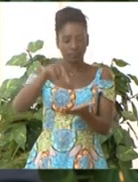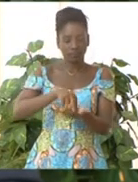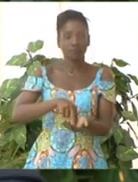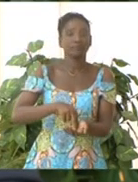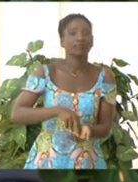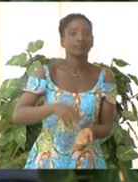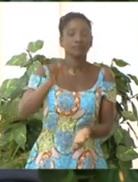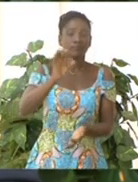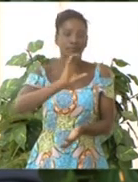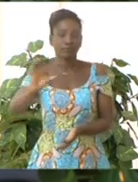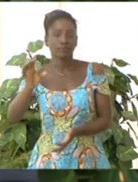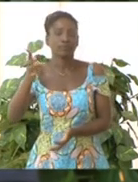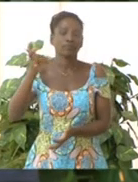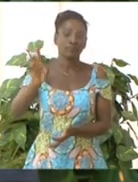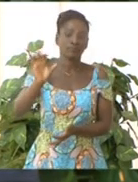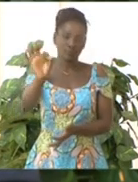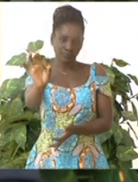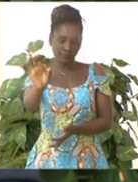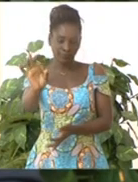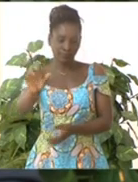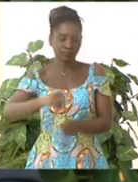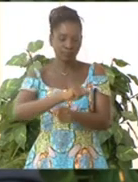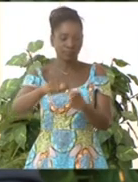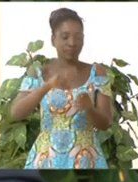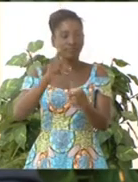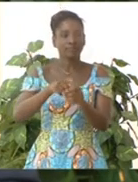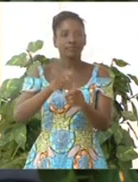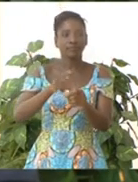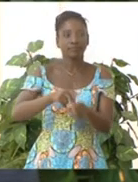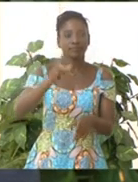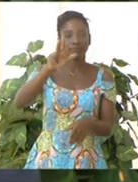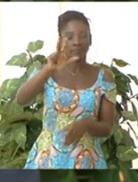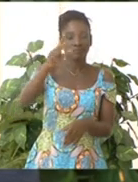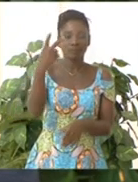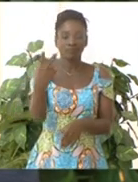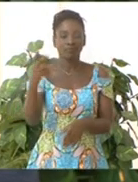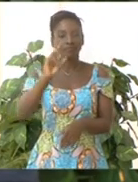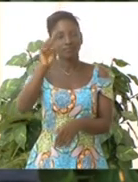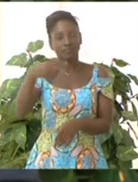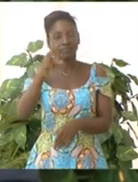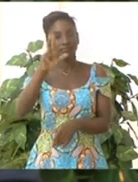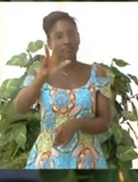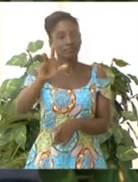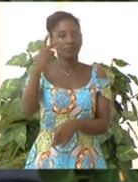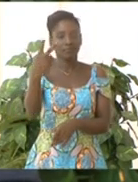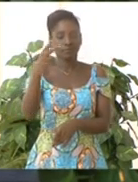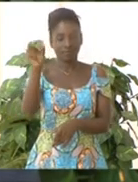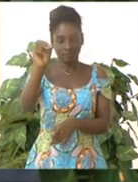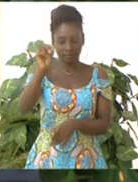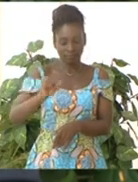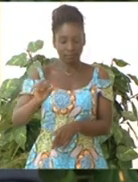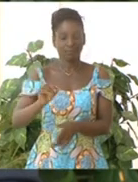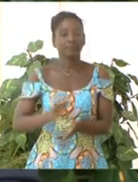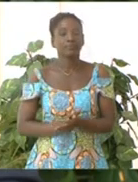taux de participation 32,39 % ville étaient nuls